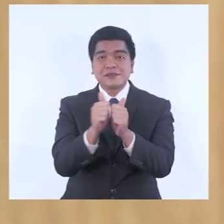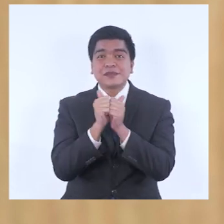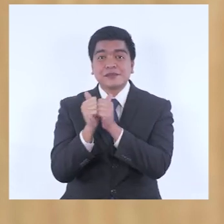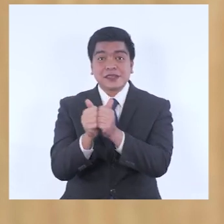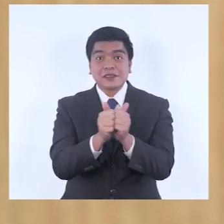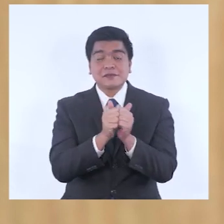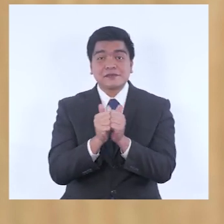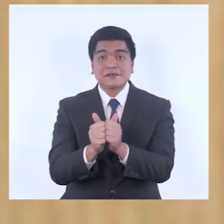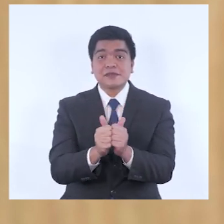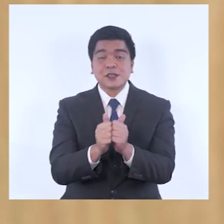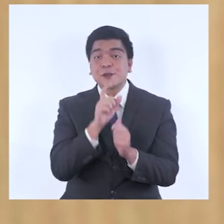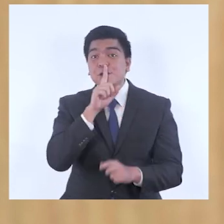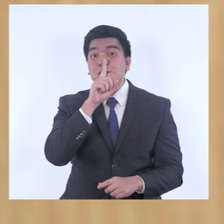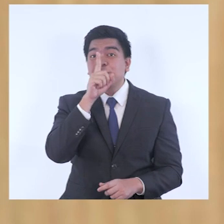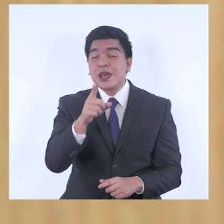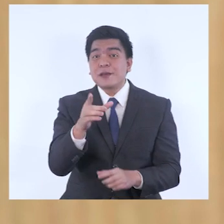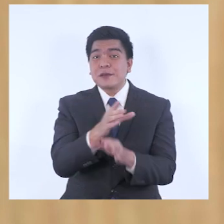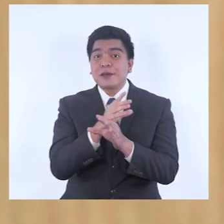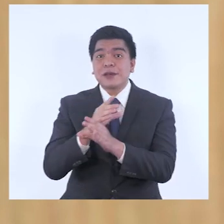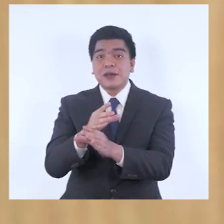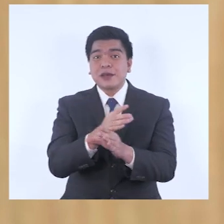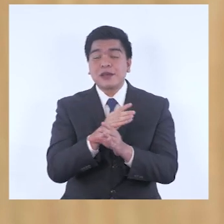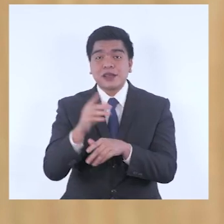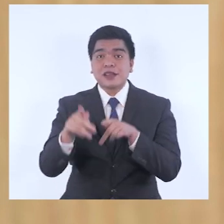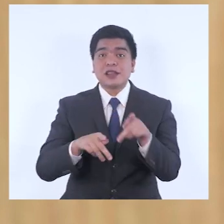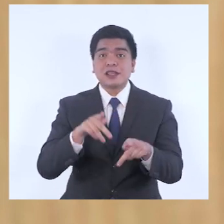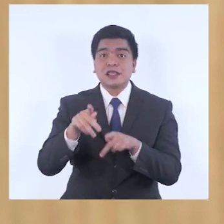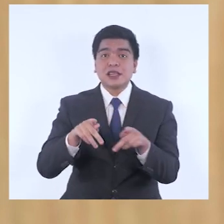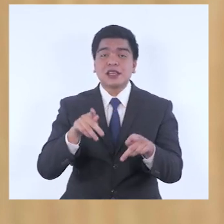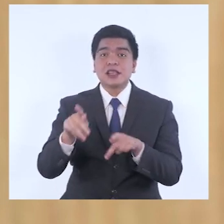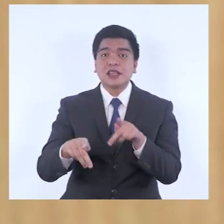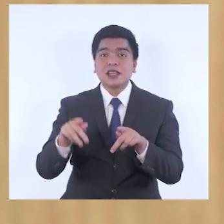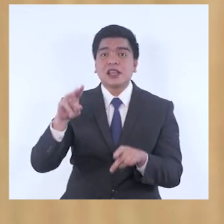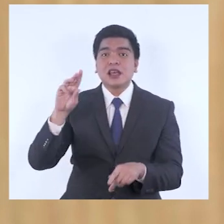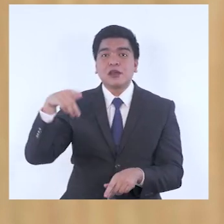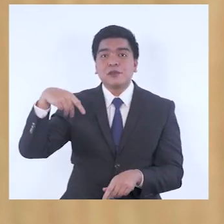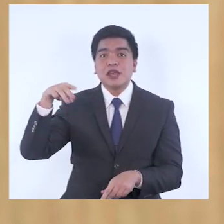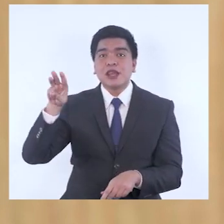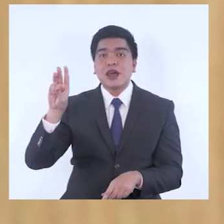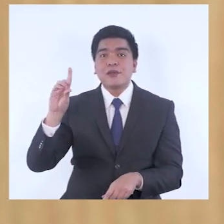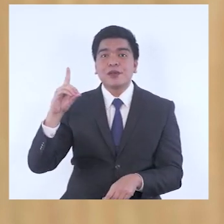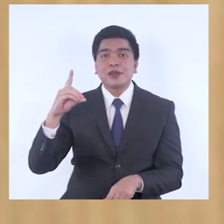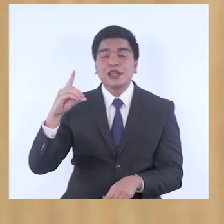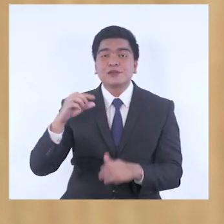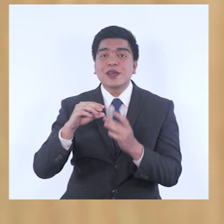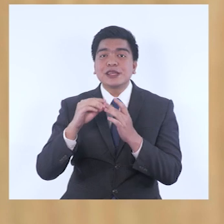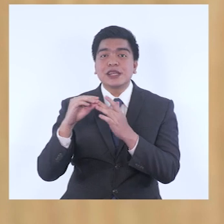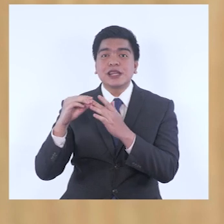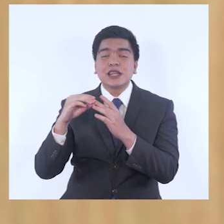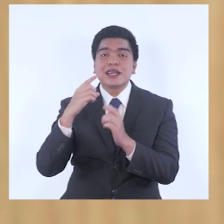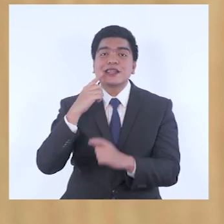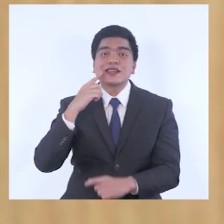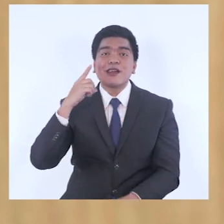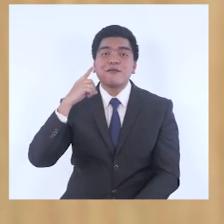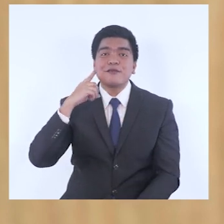mga taong may espesyal na pangangailangan, pangunahin na po ang mga deaf persons. Ang napakalinis